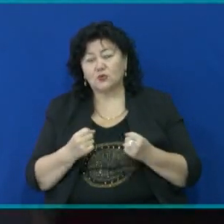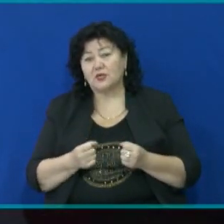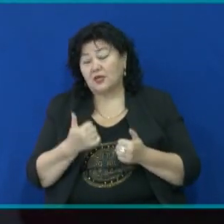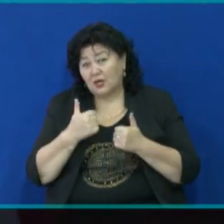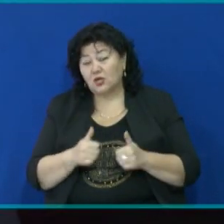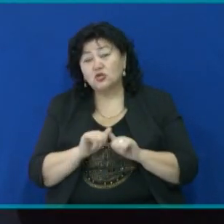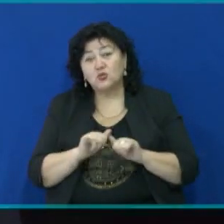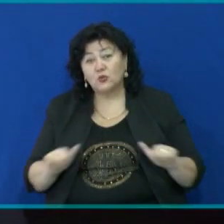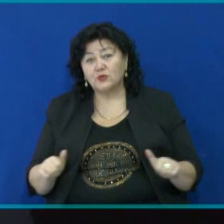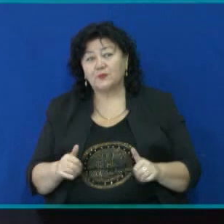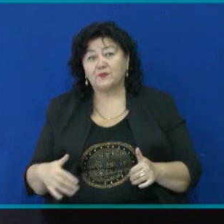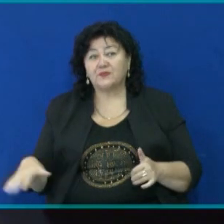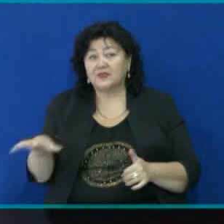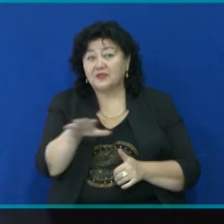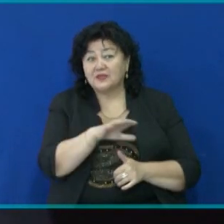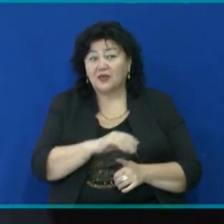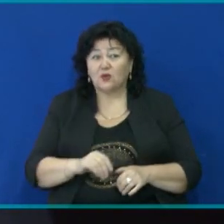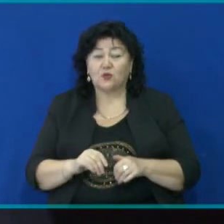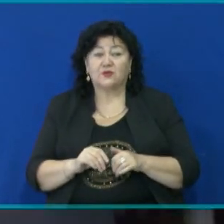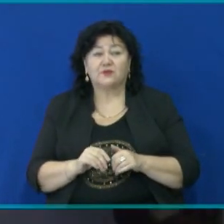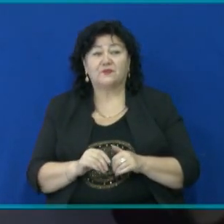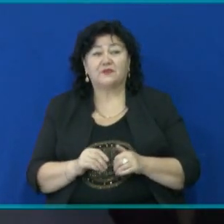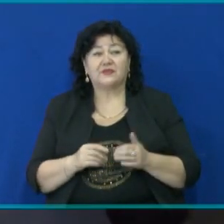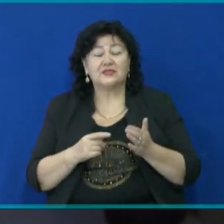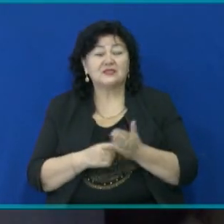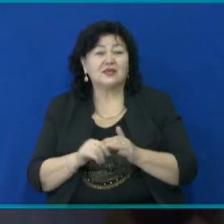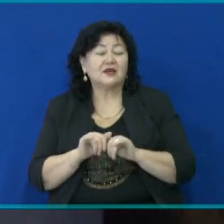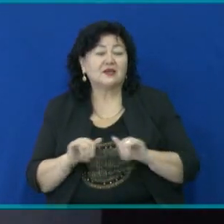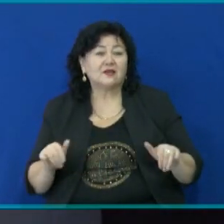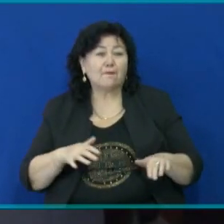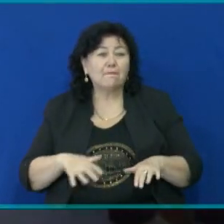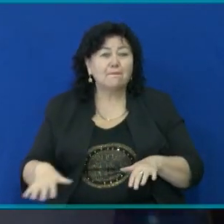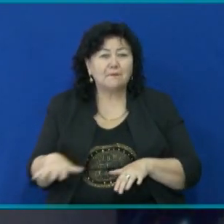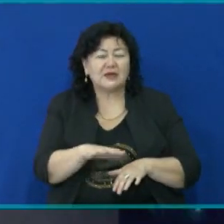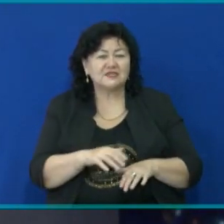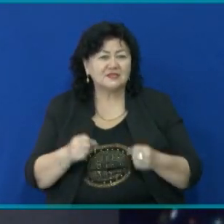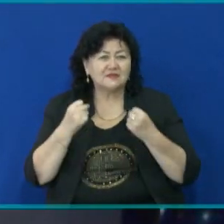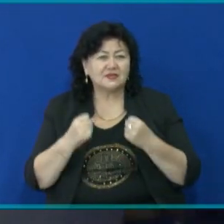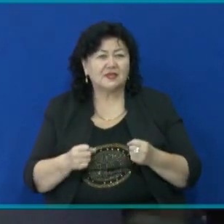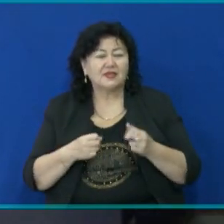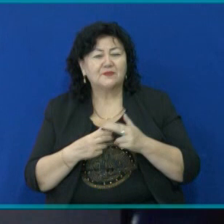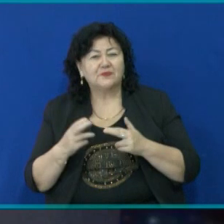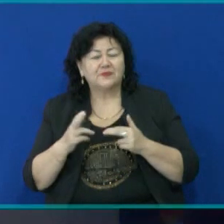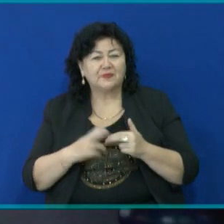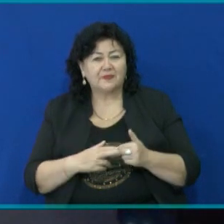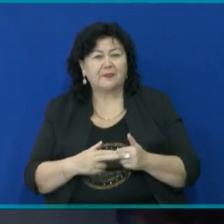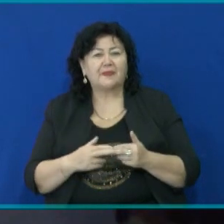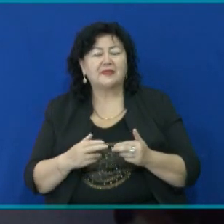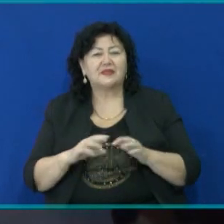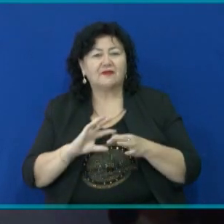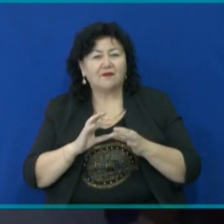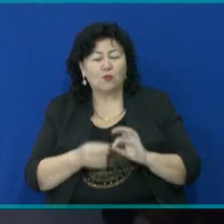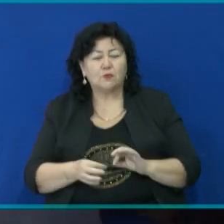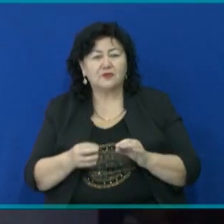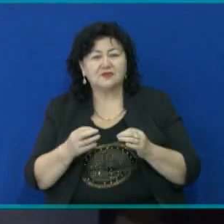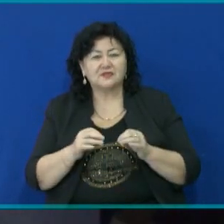развитым с точки зрения всестороннего развития спорта. И в целях развития массового спорта, создания и строительства спортивных комплексов в районе, в настоящее время в